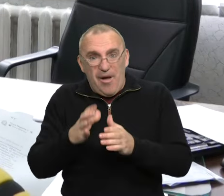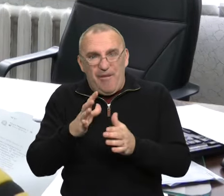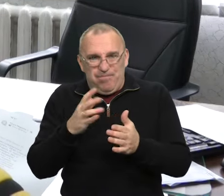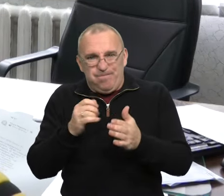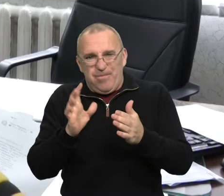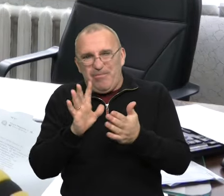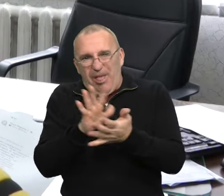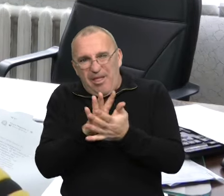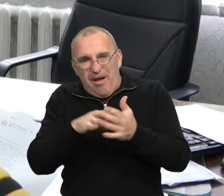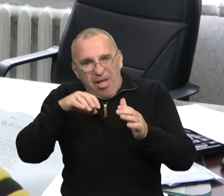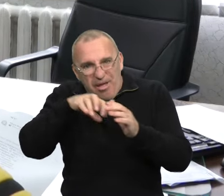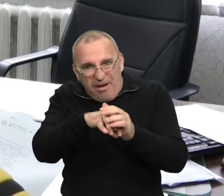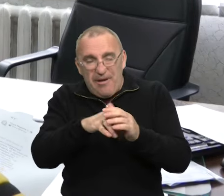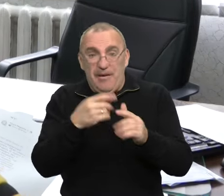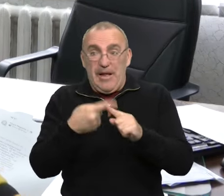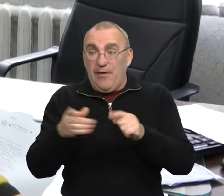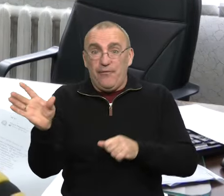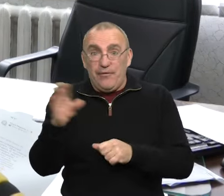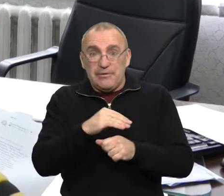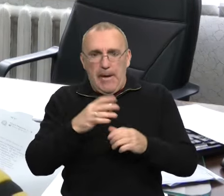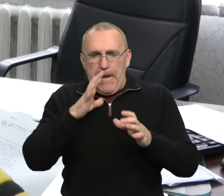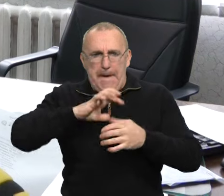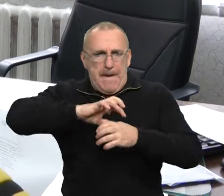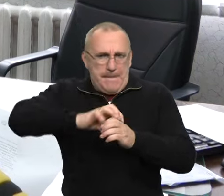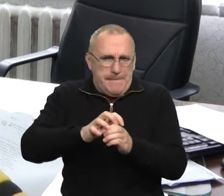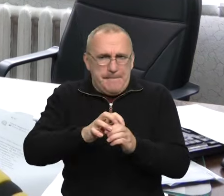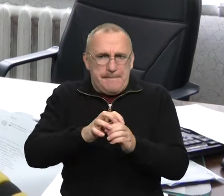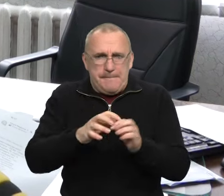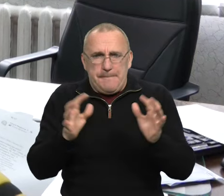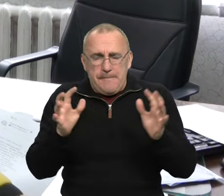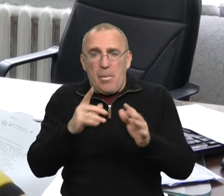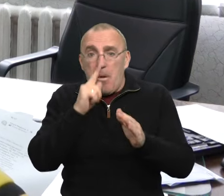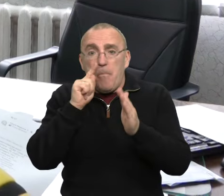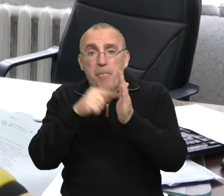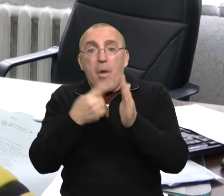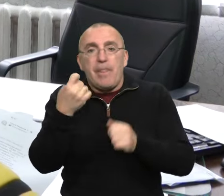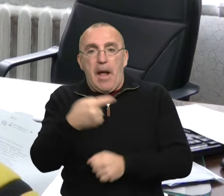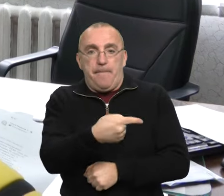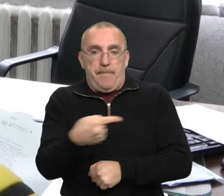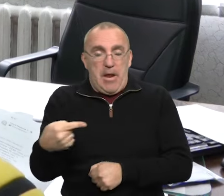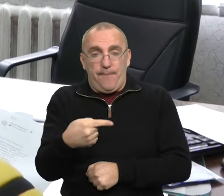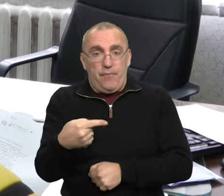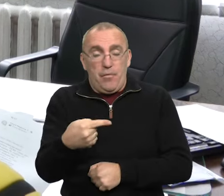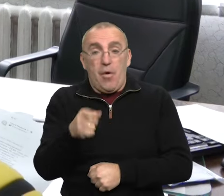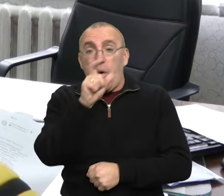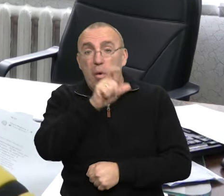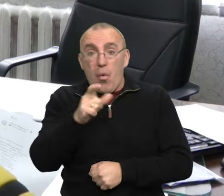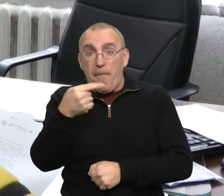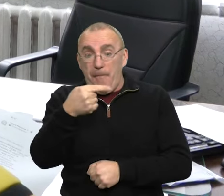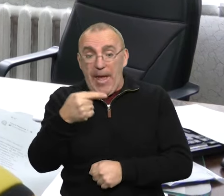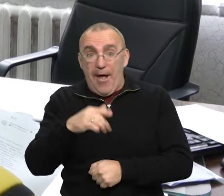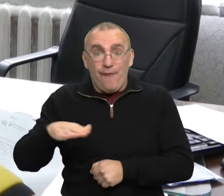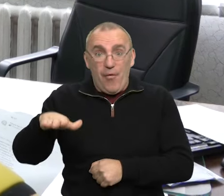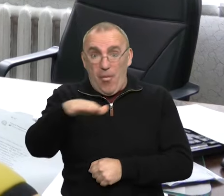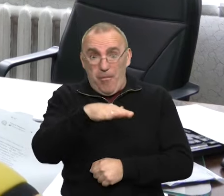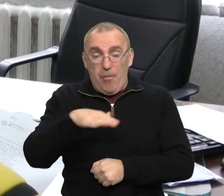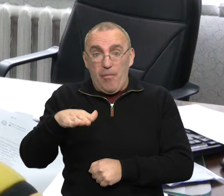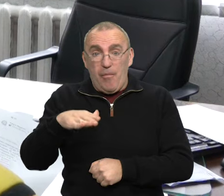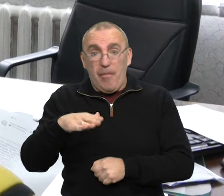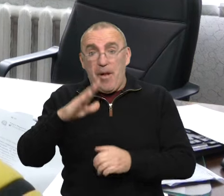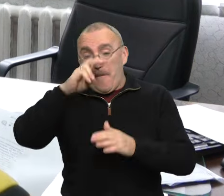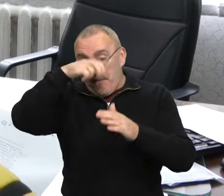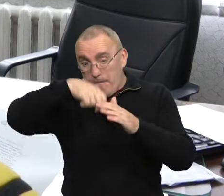колодці То якщо воно все герметично закрито воно попадає на перший поверх люди з першого поверха йдуть в